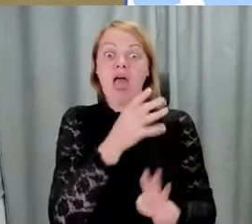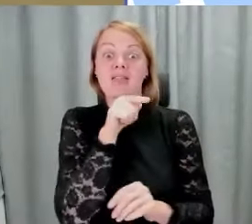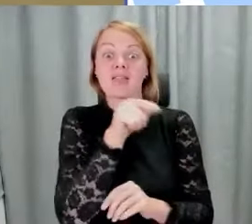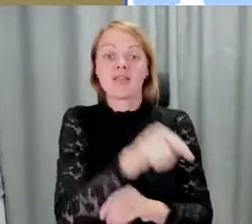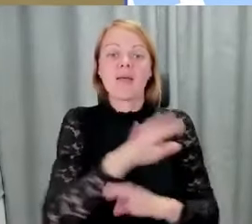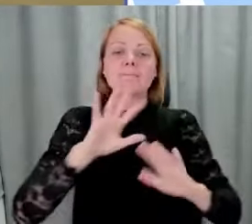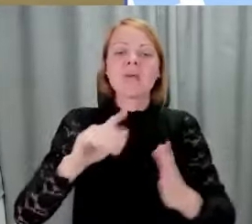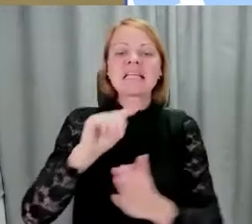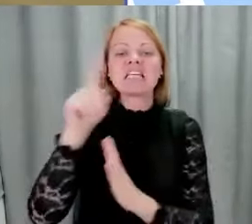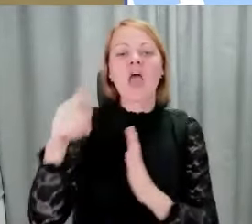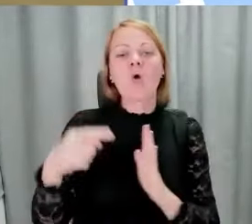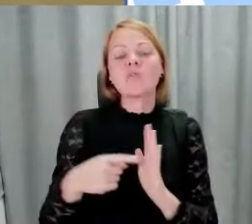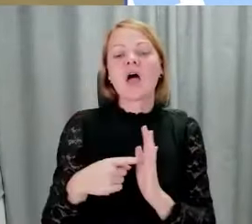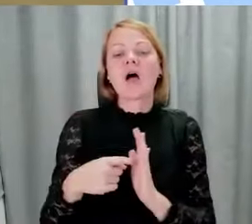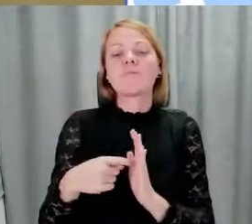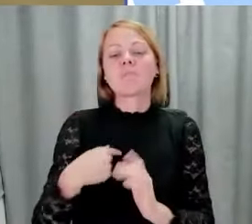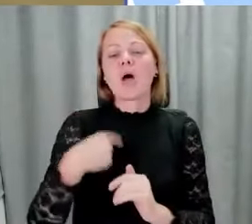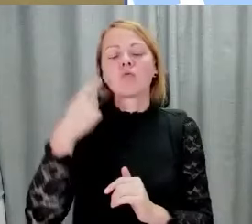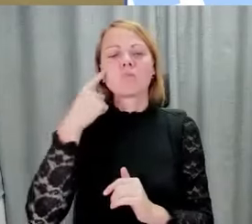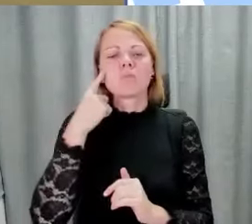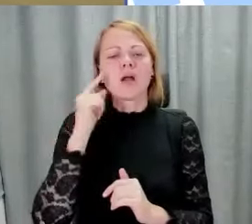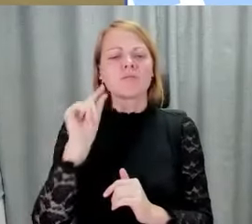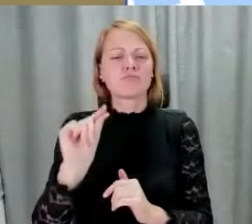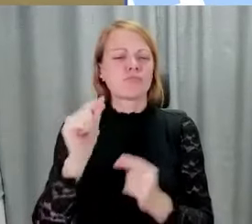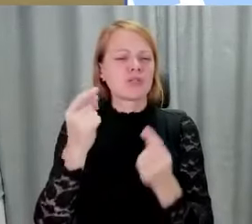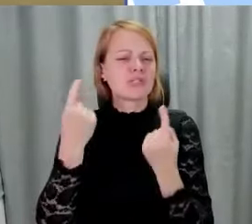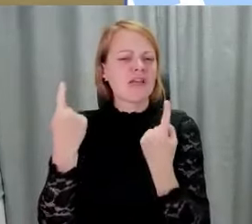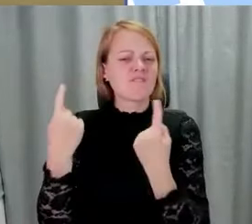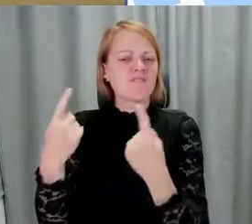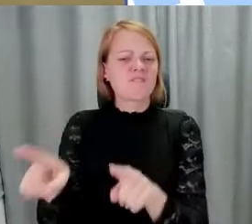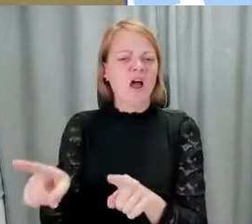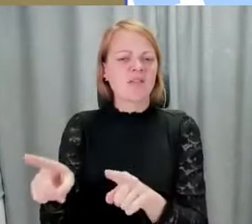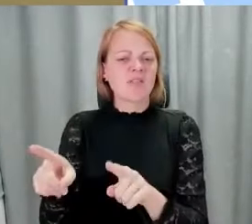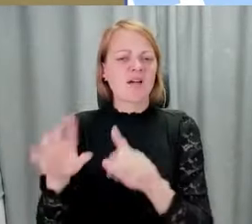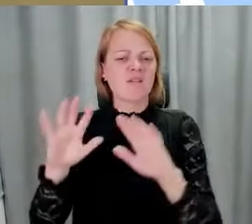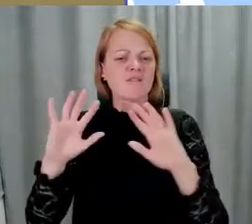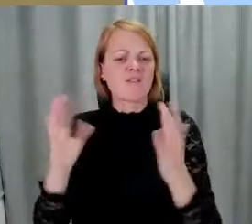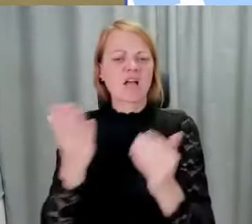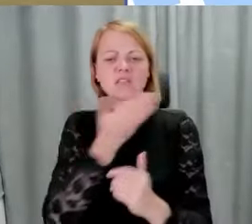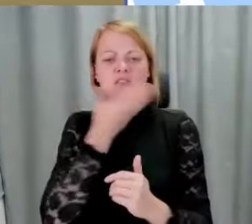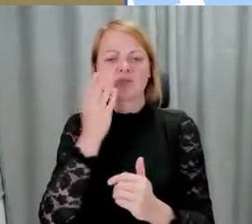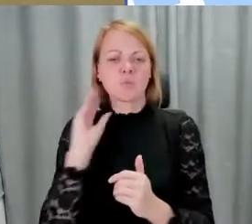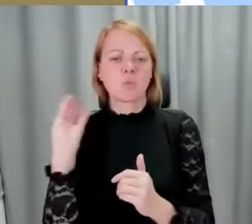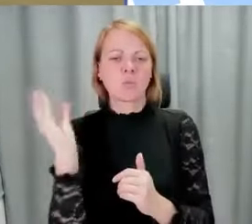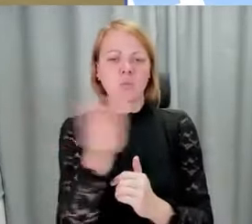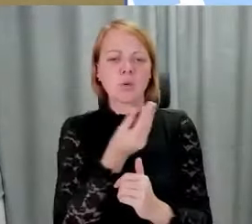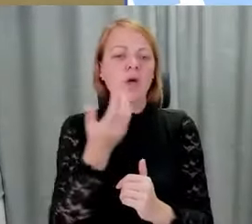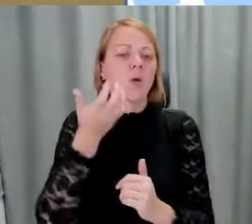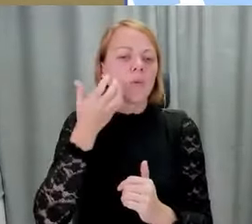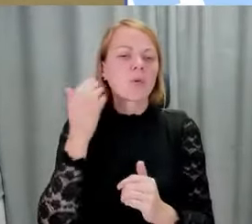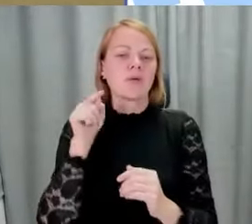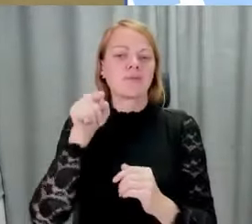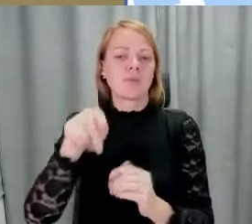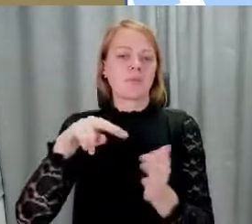jautājums, manuprāt, bija mazliet savādāks, vai nosiltinot ēku var jau kaut ko paredzēt,